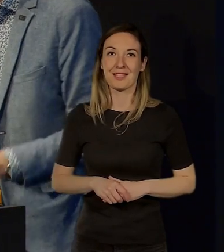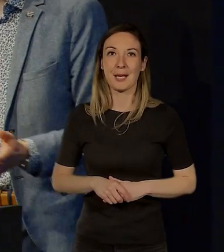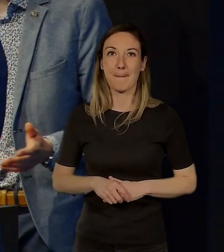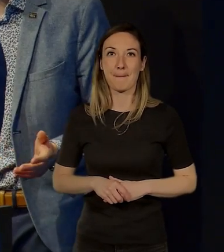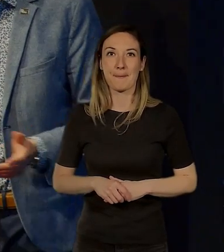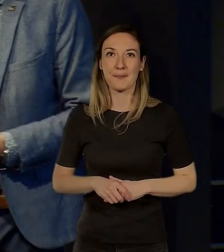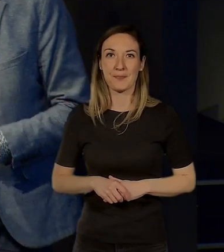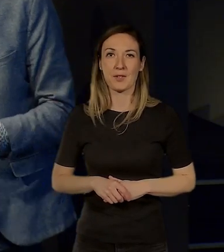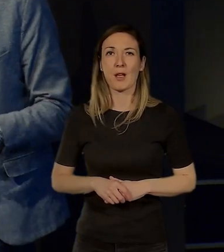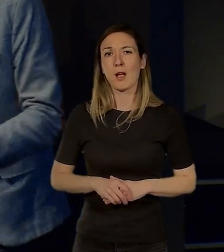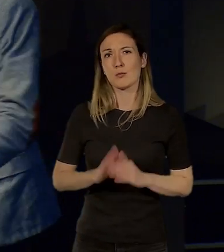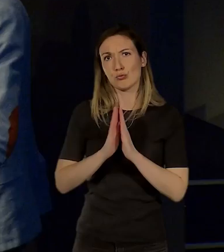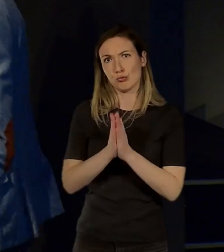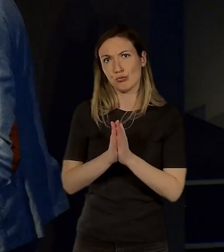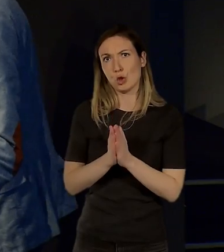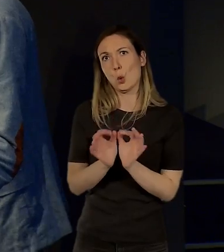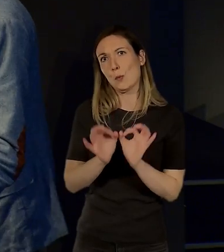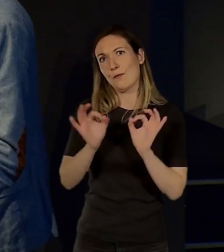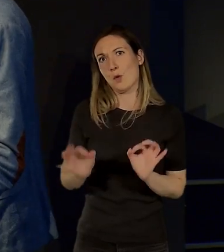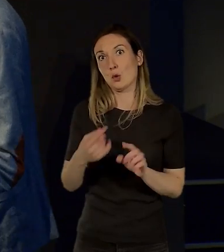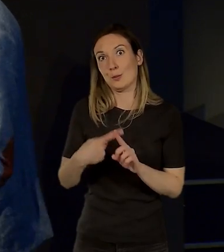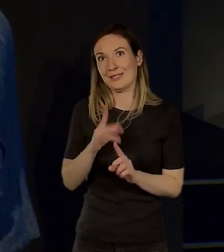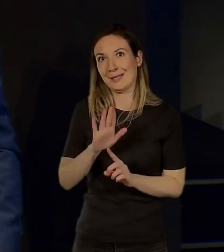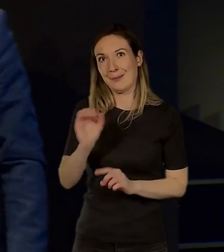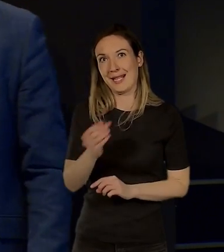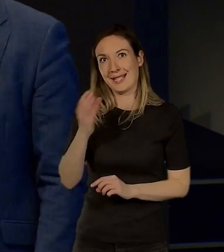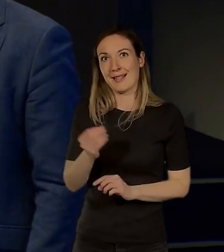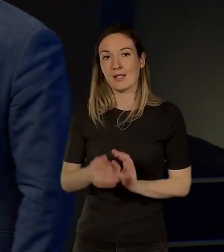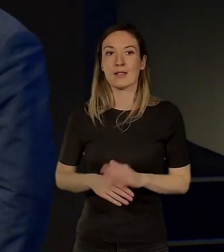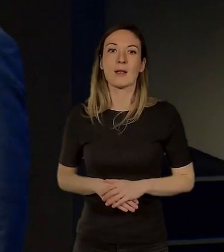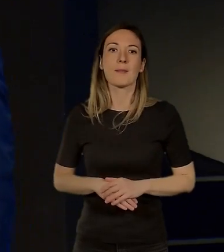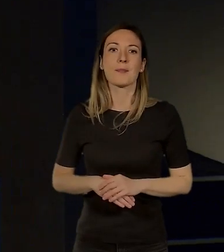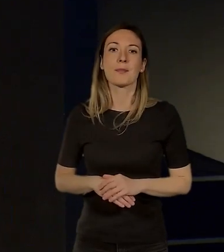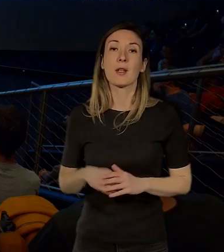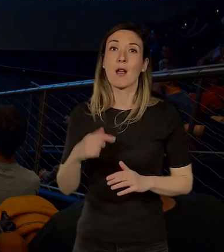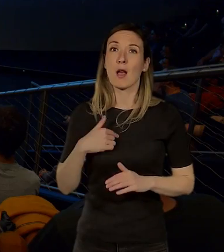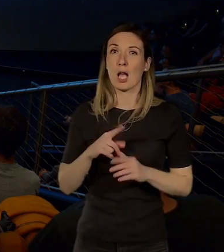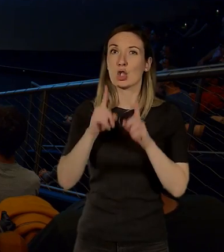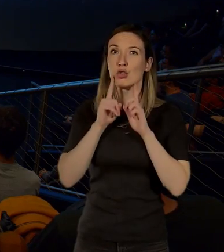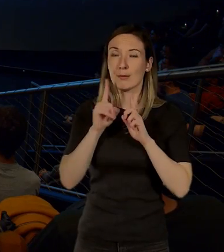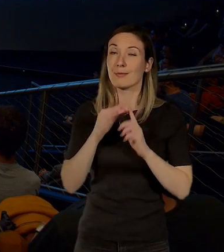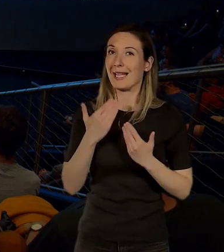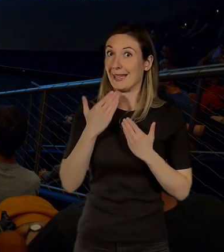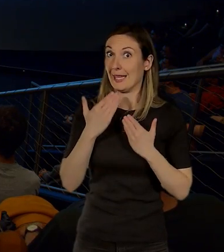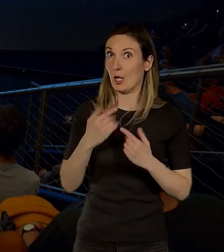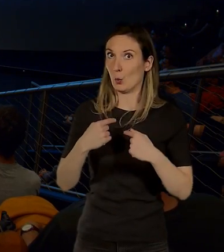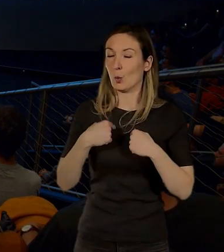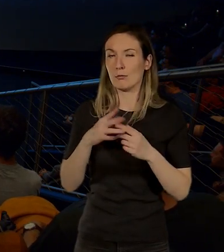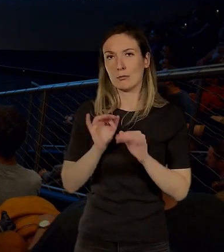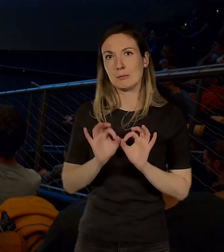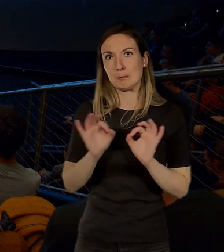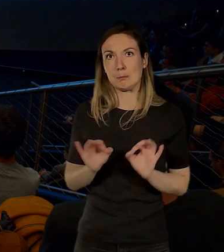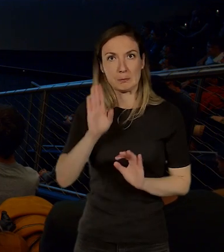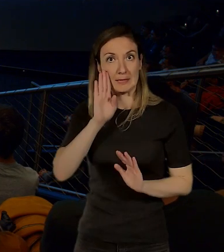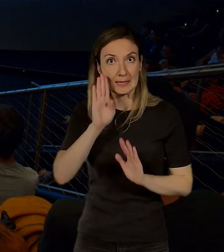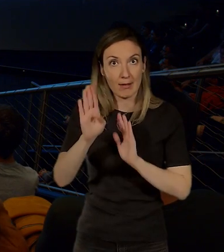A já bych vás poprosil o úvodní slovo a prezentaci. Já děkuji. Tak já začnu tak jako tématicky. Vás tady všechny zdravím, vítám